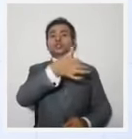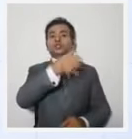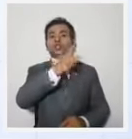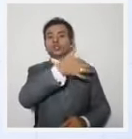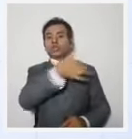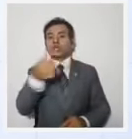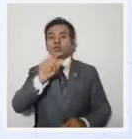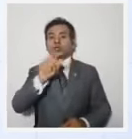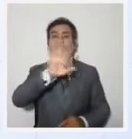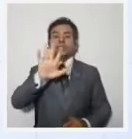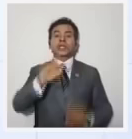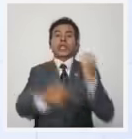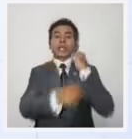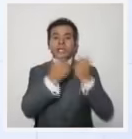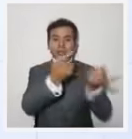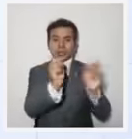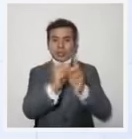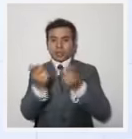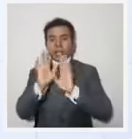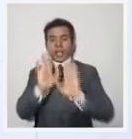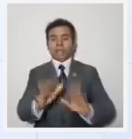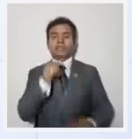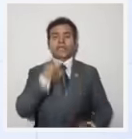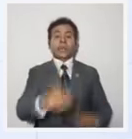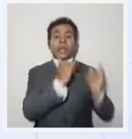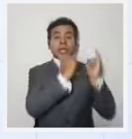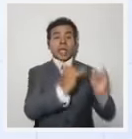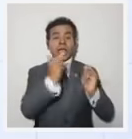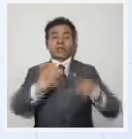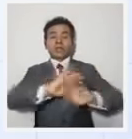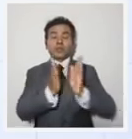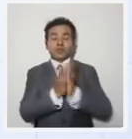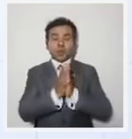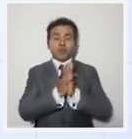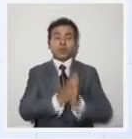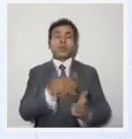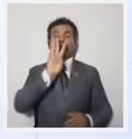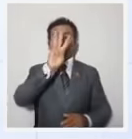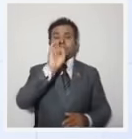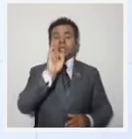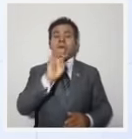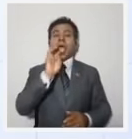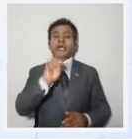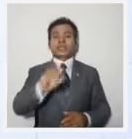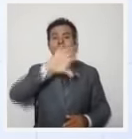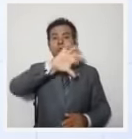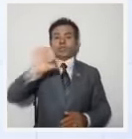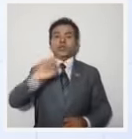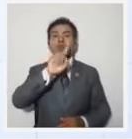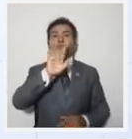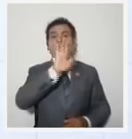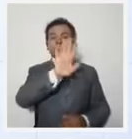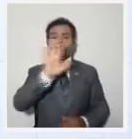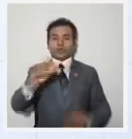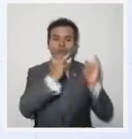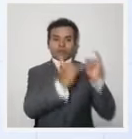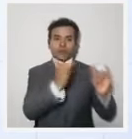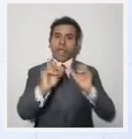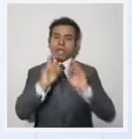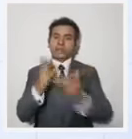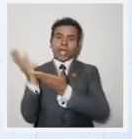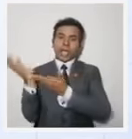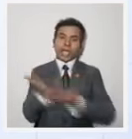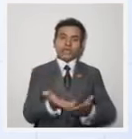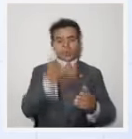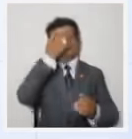ও জেলা পর্যায়ে প্রাতিষ্ঠানিক কোয়ারেন্টাইনের জন্য প্রস্তুত করা হয়েছে 615 প্রতিষ্ঠান এবং এর মাধ্যমে তাৎক্ষণিকভাবে কোয়ারেন্টাইন সেবা